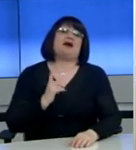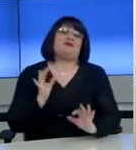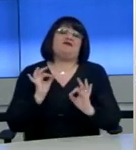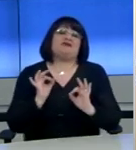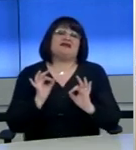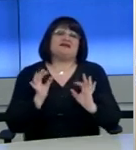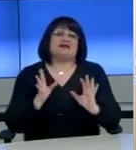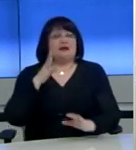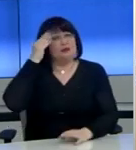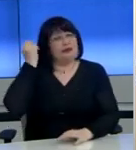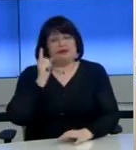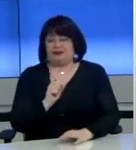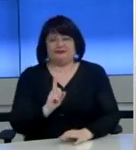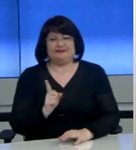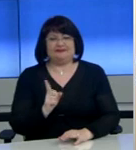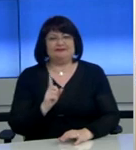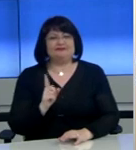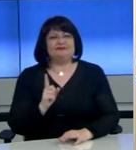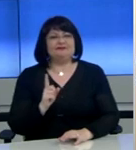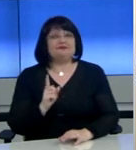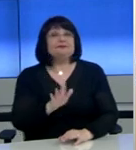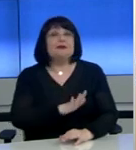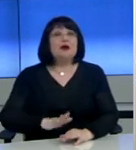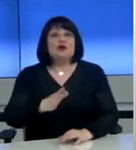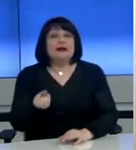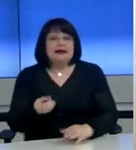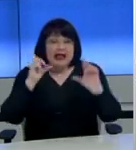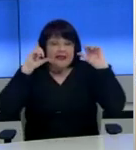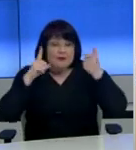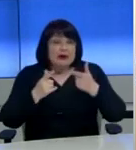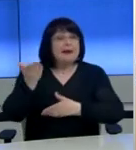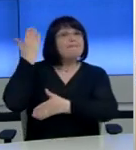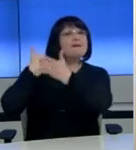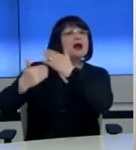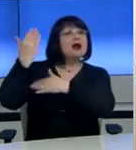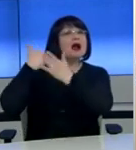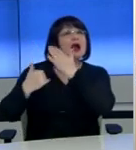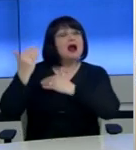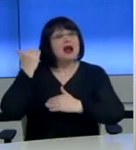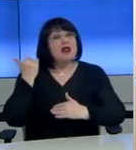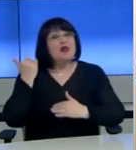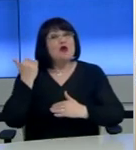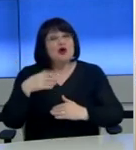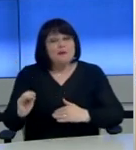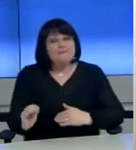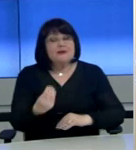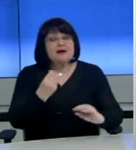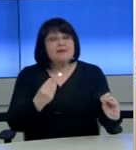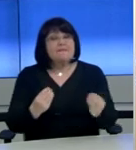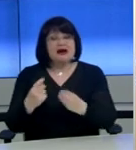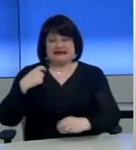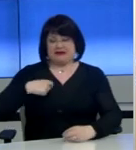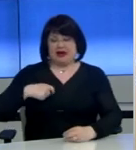Δεν έχουμε ξεχάσει ότι στο έδαφος της παράταξής σας έχουν στο παρελθόν φυτρώσει στελέχη